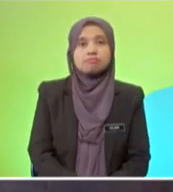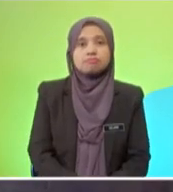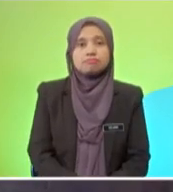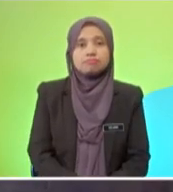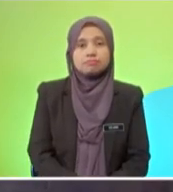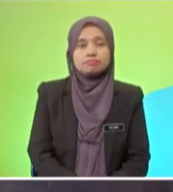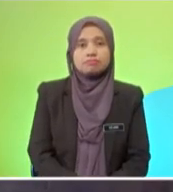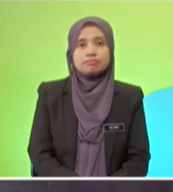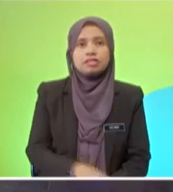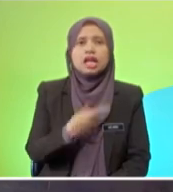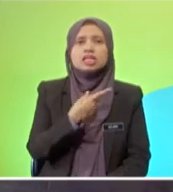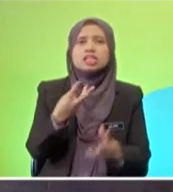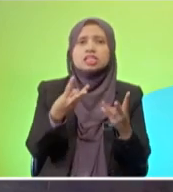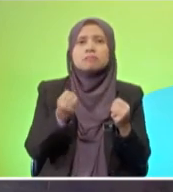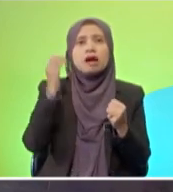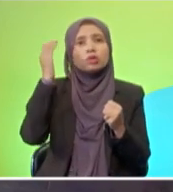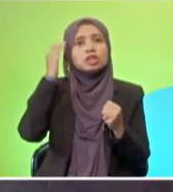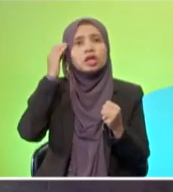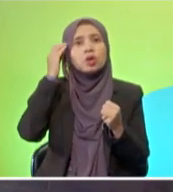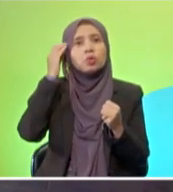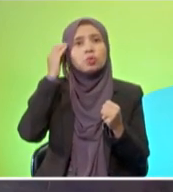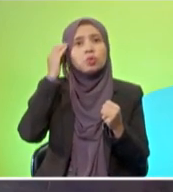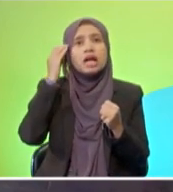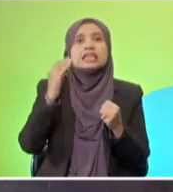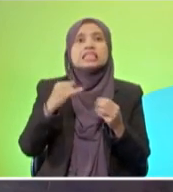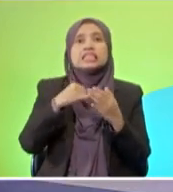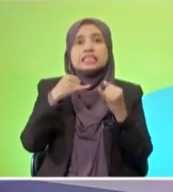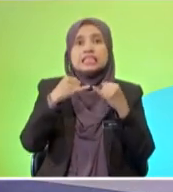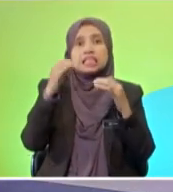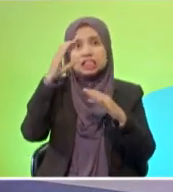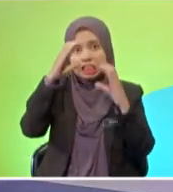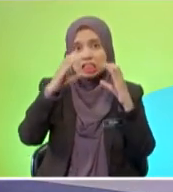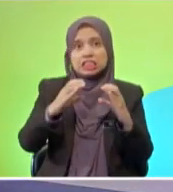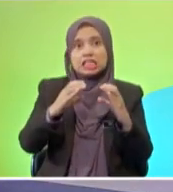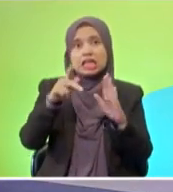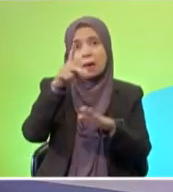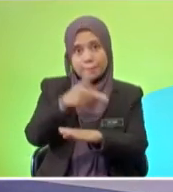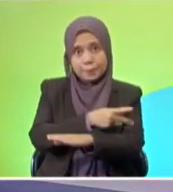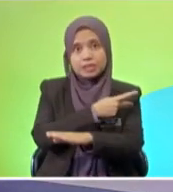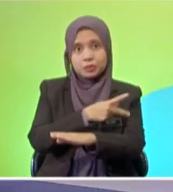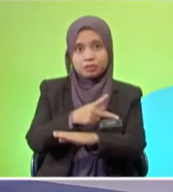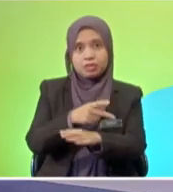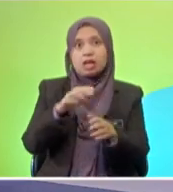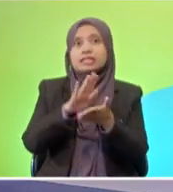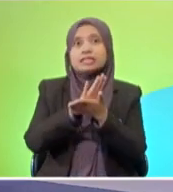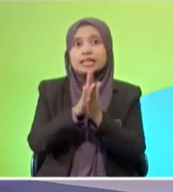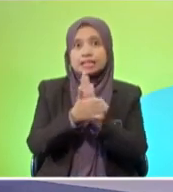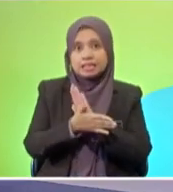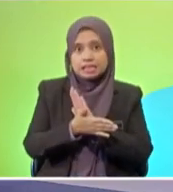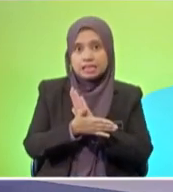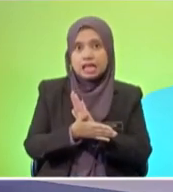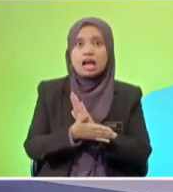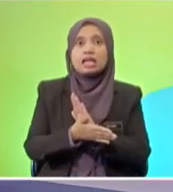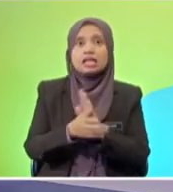kita nak tahu tentang ciri-ciri pantun dan nak menguraikan maksud pantun hari ini Jadi apakah teh kalau